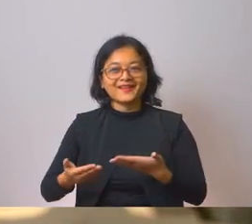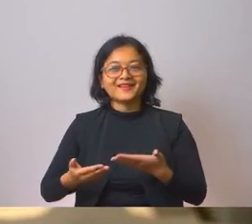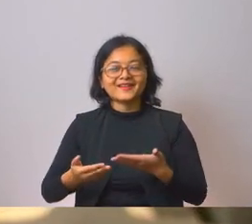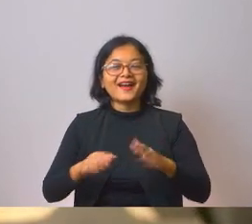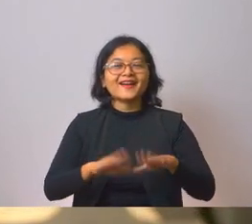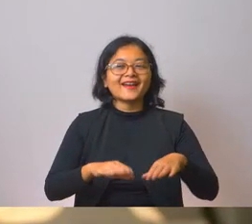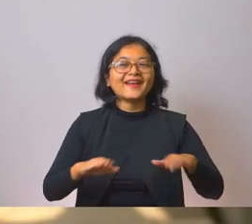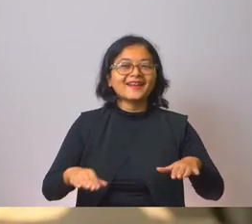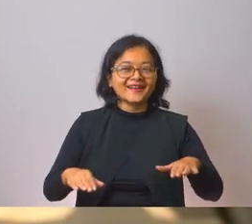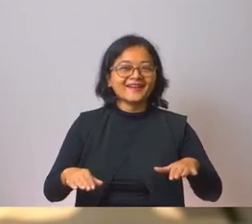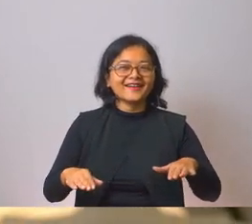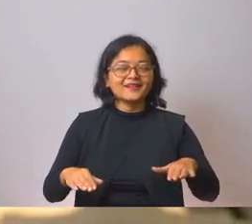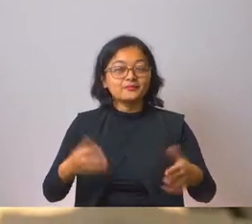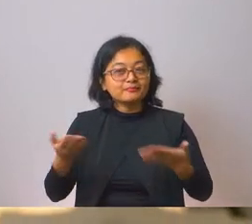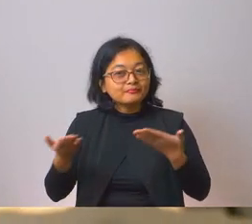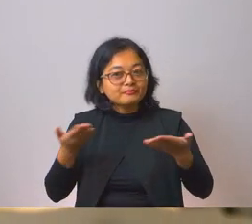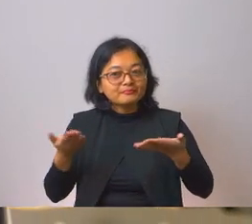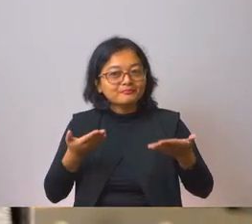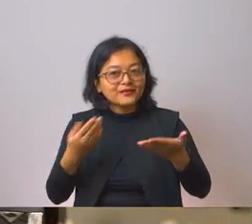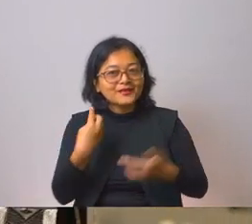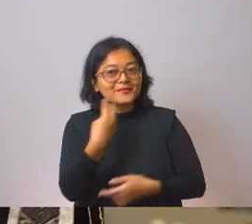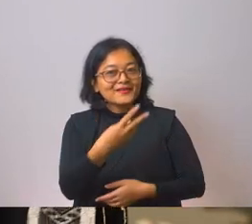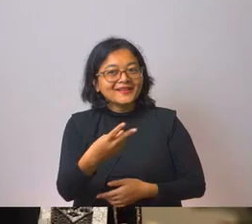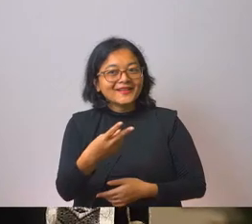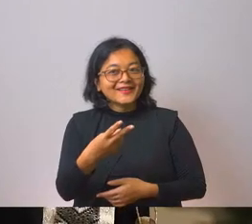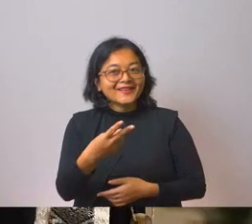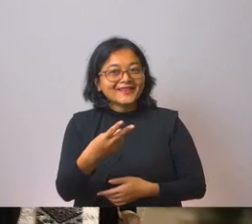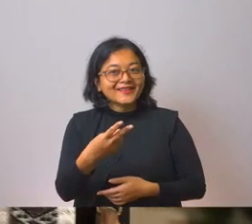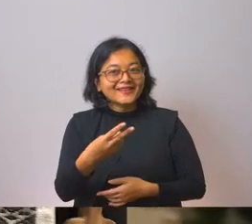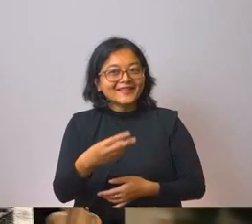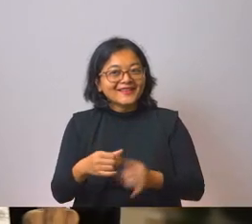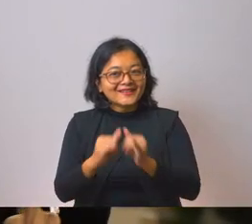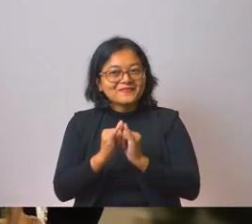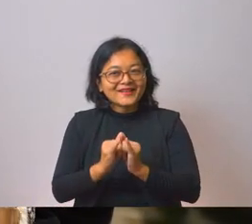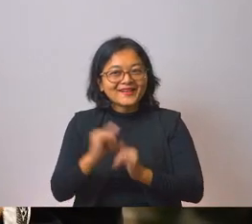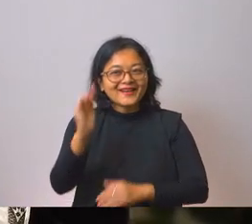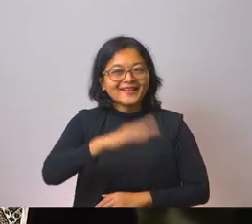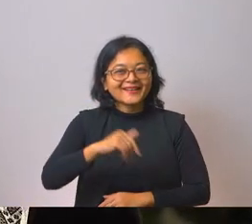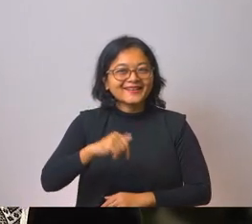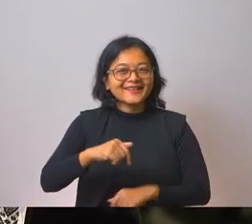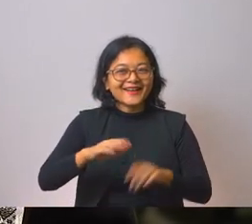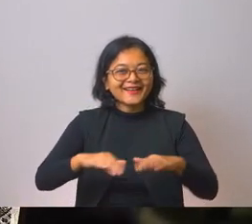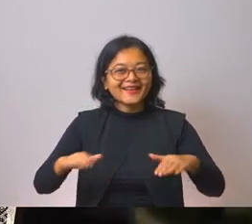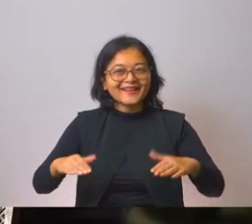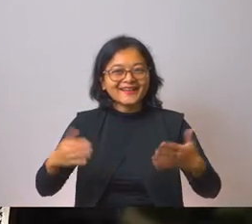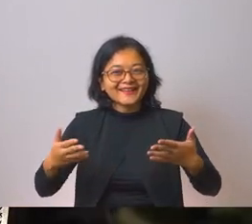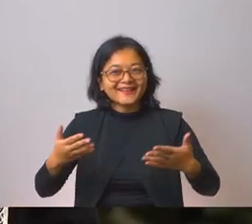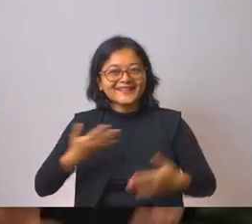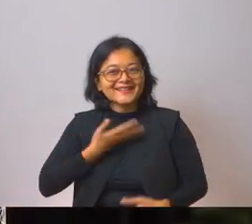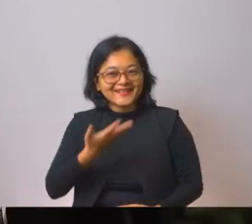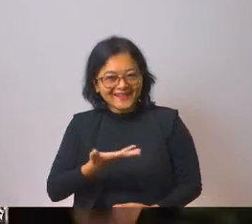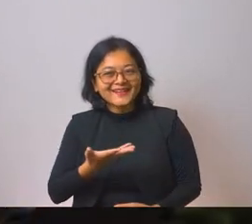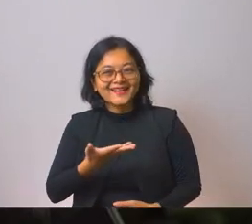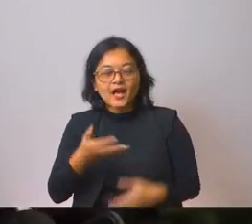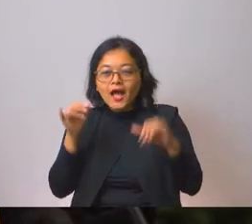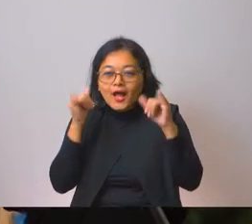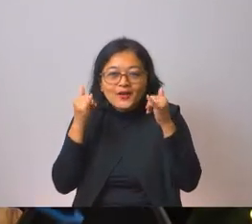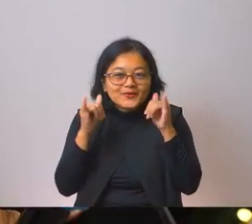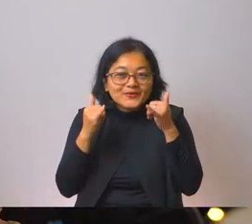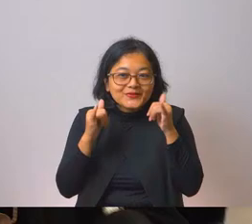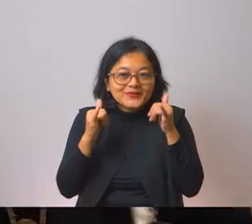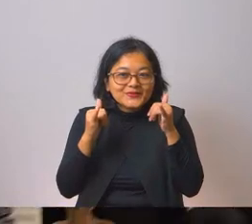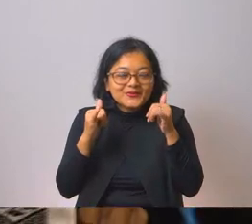Bagaimana melihatnya? Menyenangkan? Lucu? Lucu. Coba saya mau